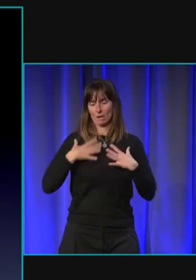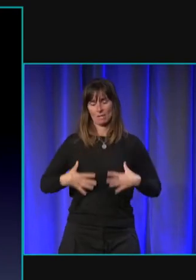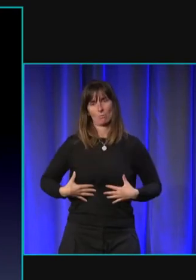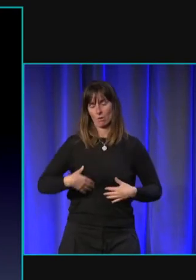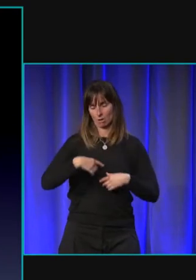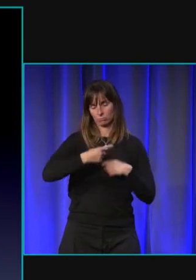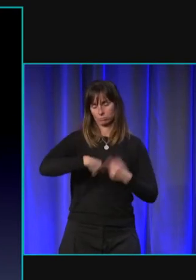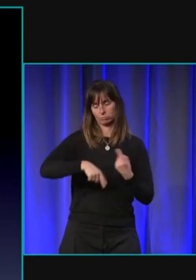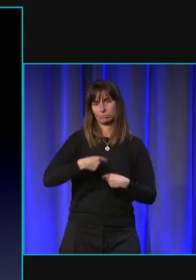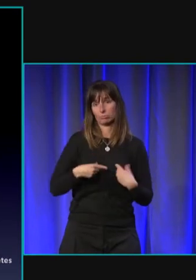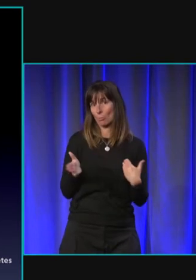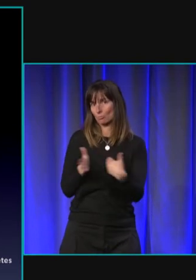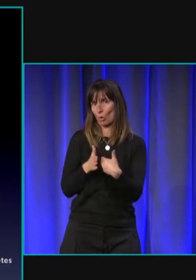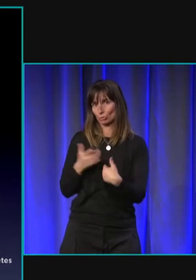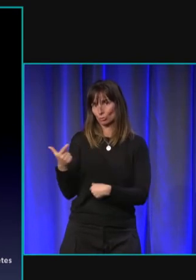comparable.